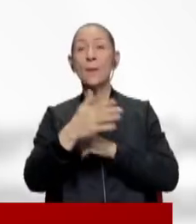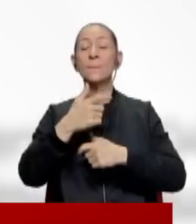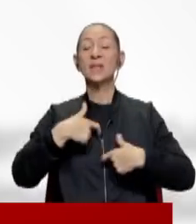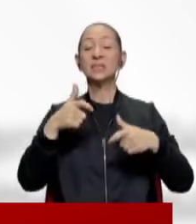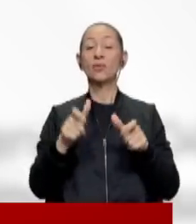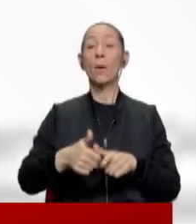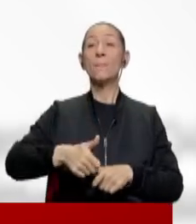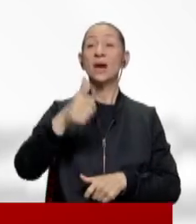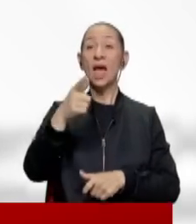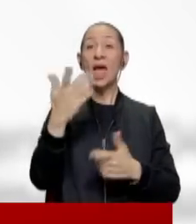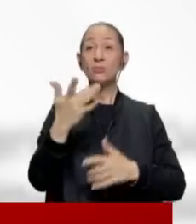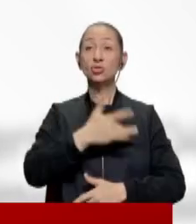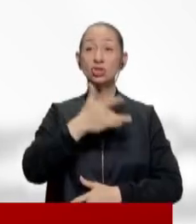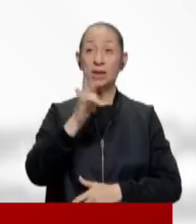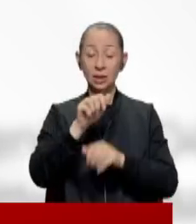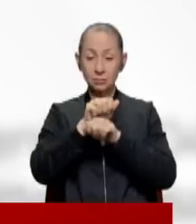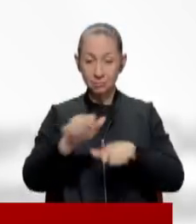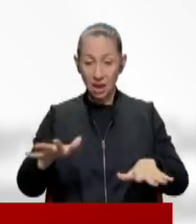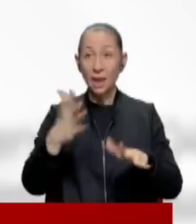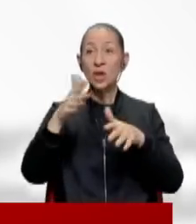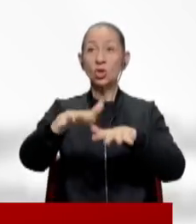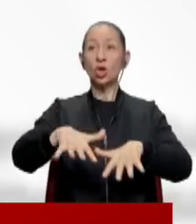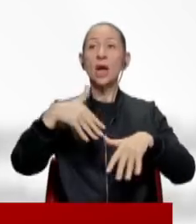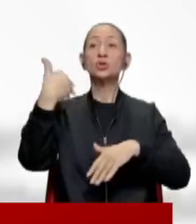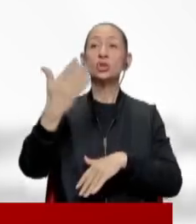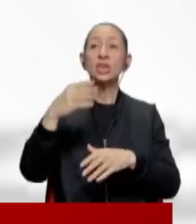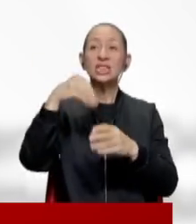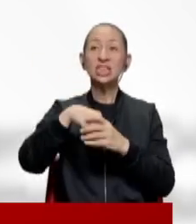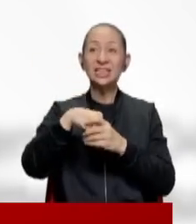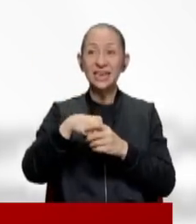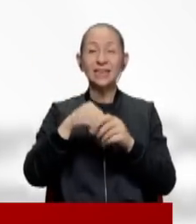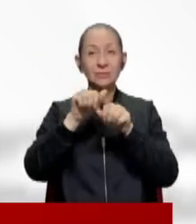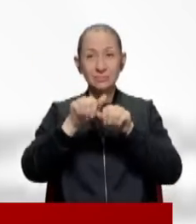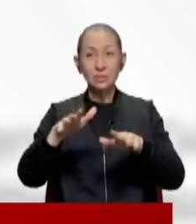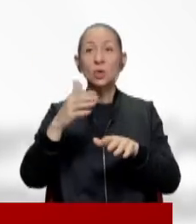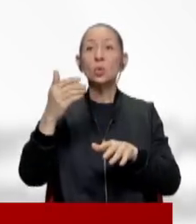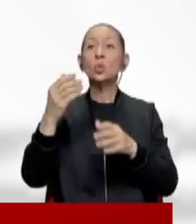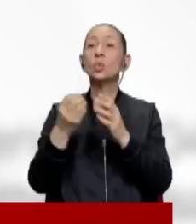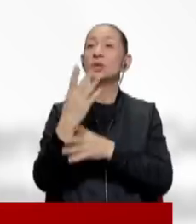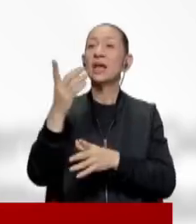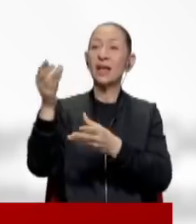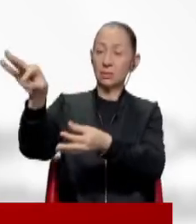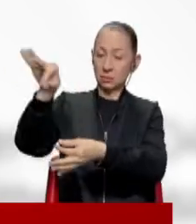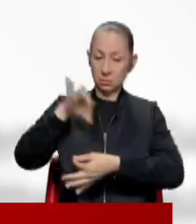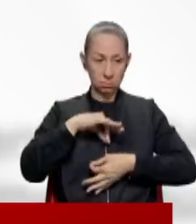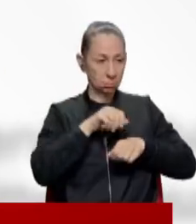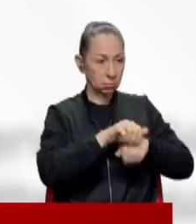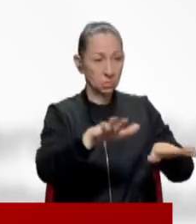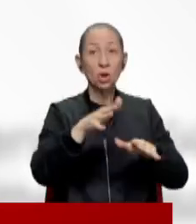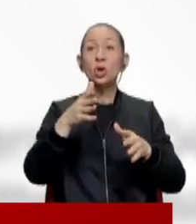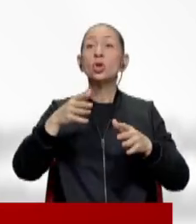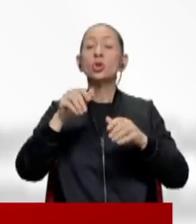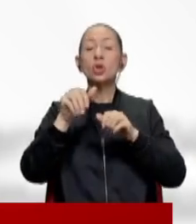Savunma Bakanlığı da hem canlı yayınlanan görüntüleri hem de tören sonrası içerikleri servis eden kuruluştan temin ederek yayımlamıştır